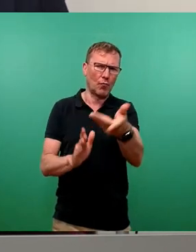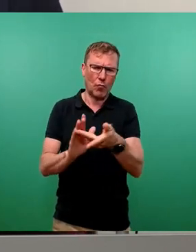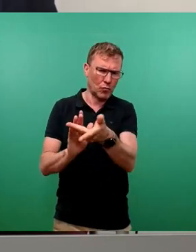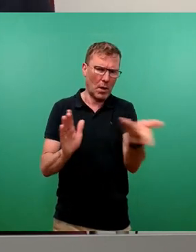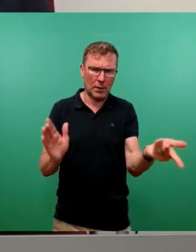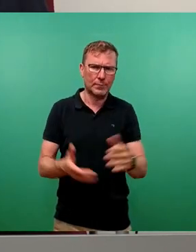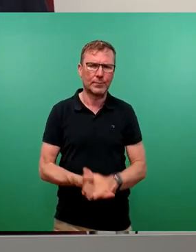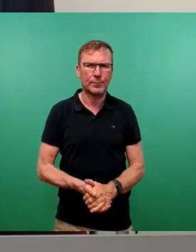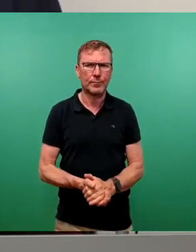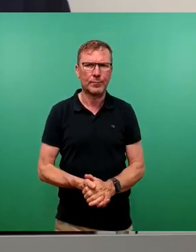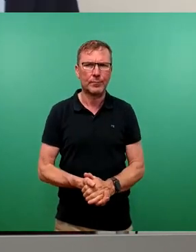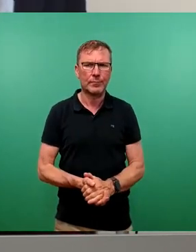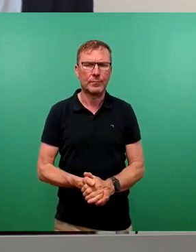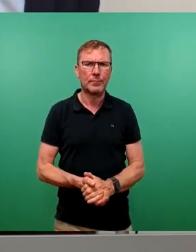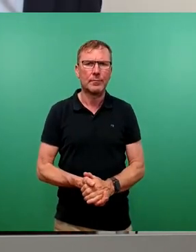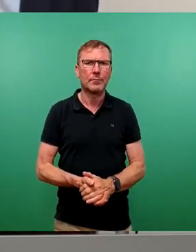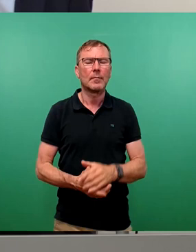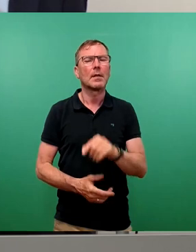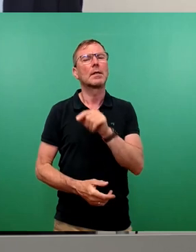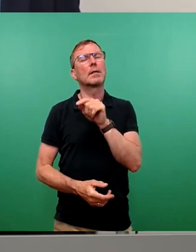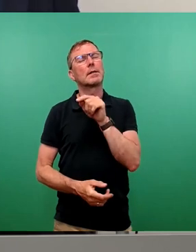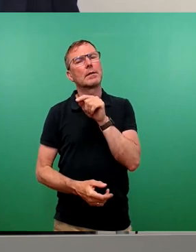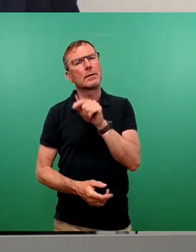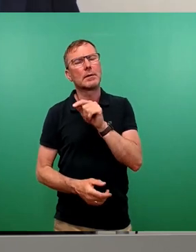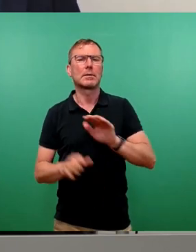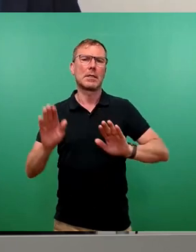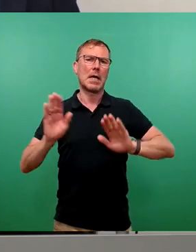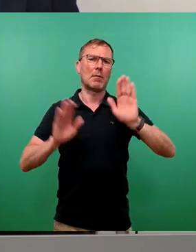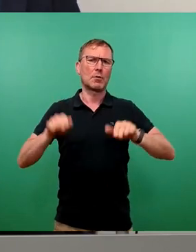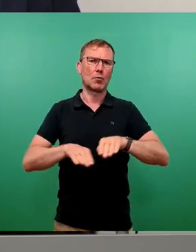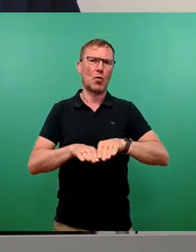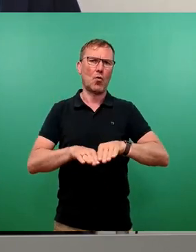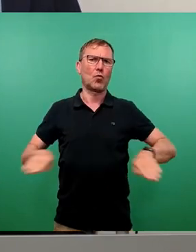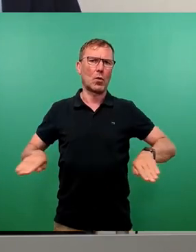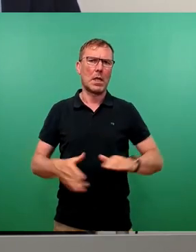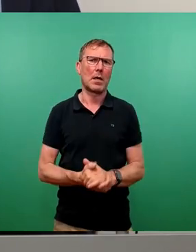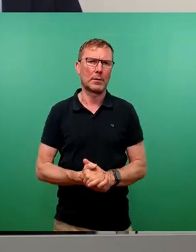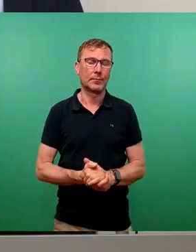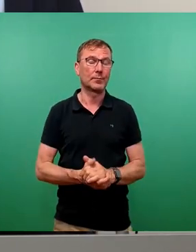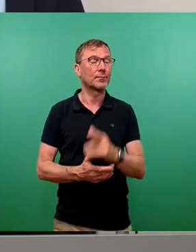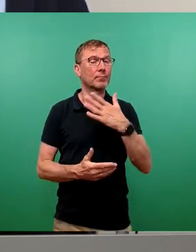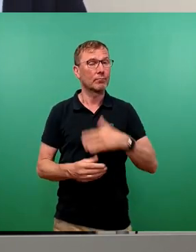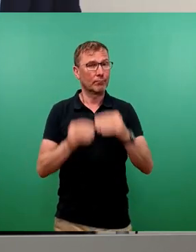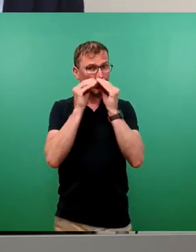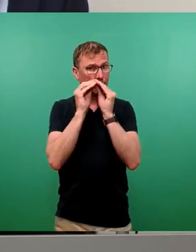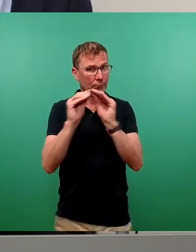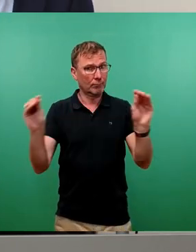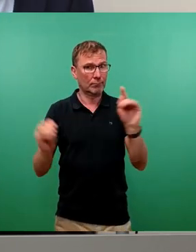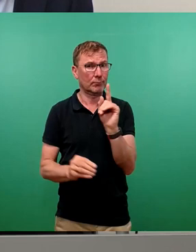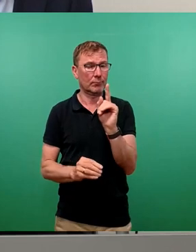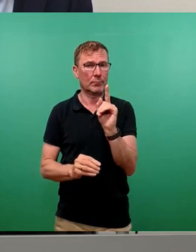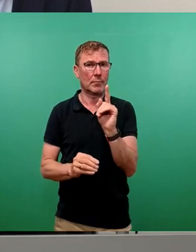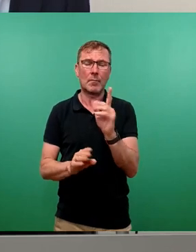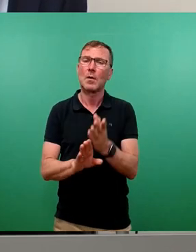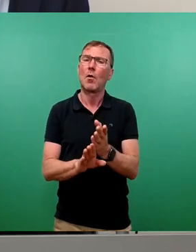Das wäre, wie gesagt, dann die Abstimmungsgrundlage. Ich betone an dieser Stelle noch mal auch vorneweg